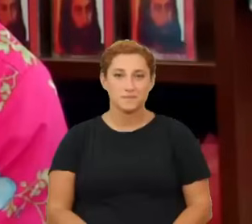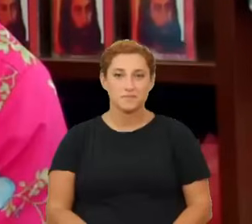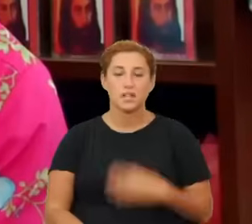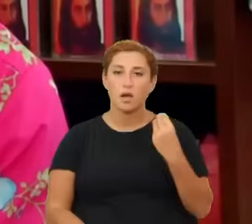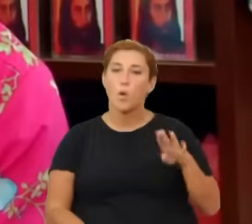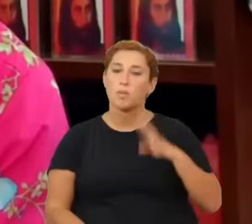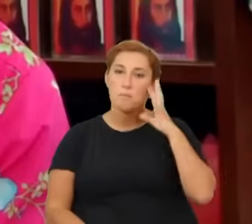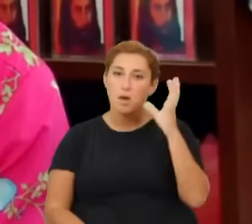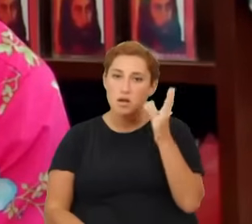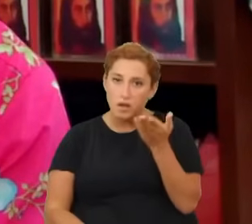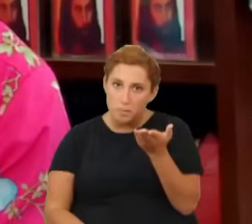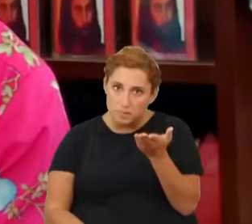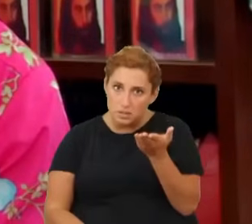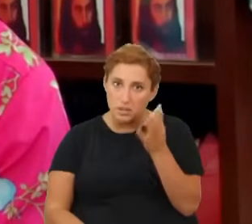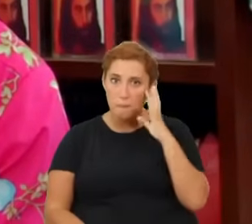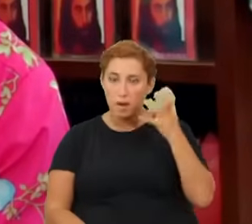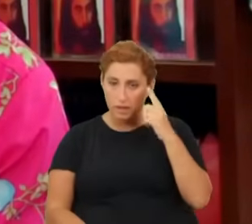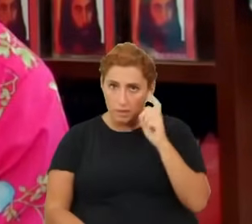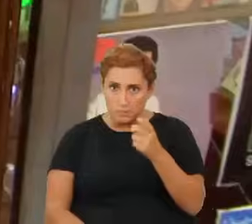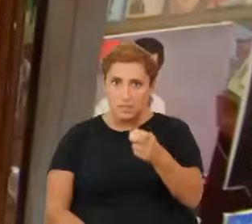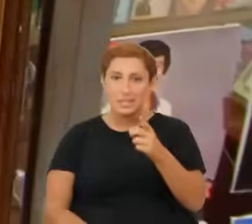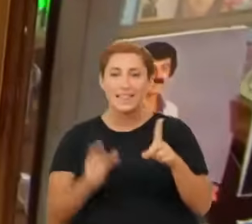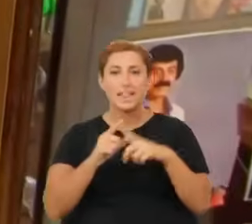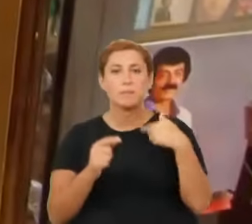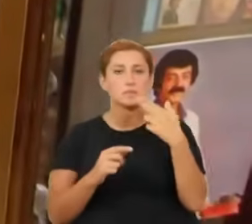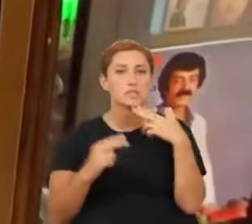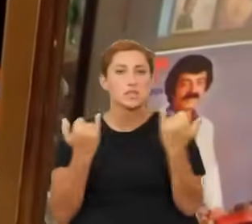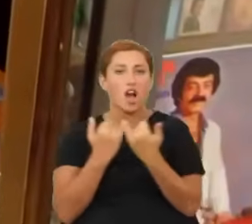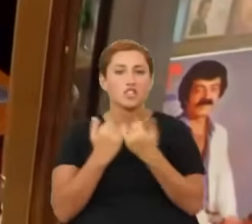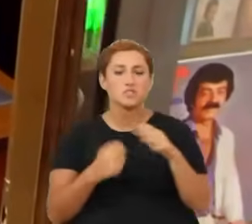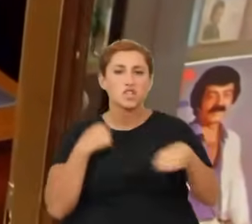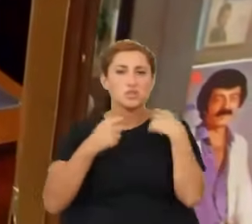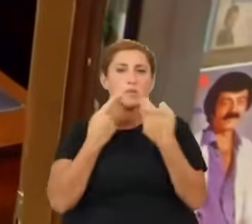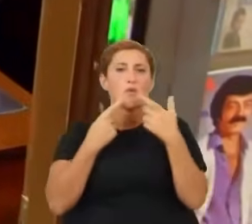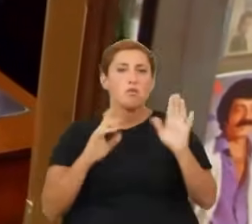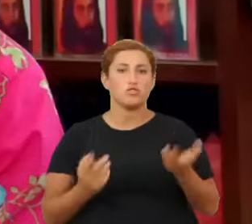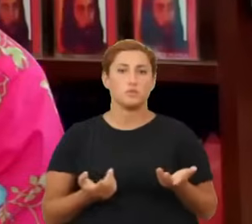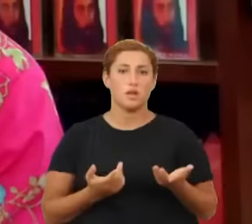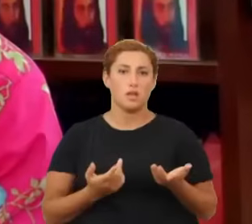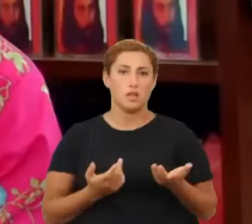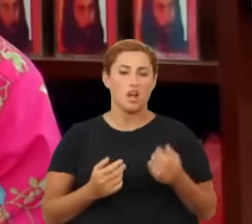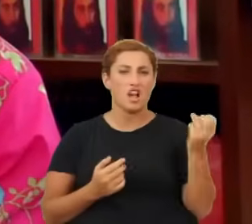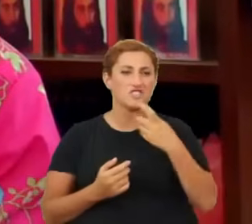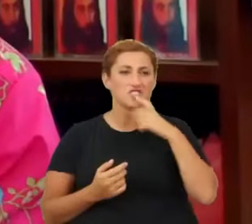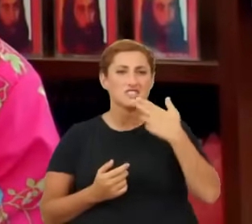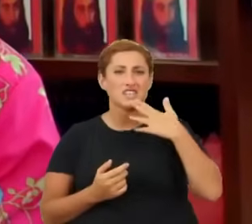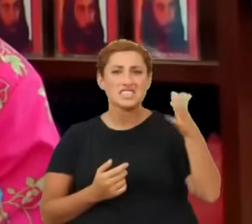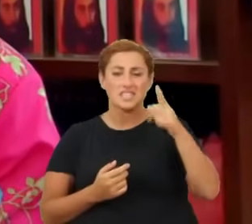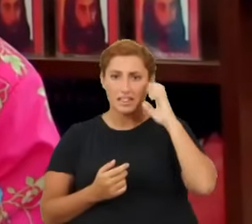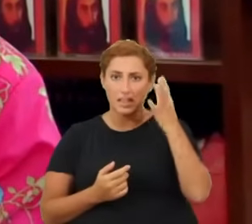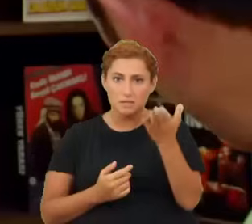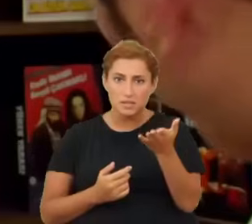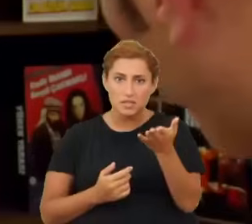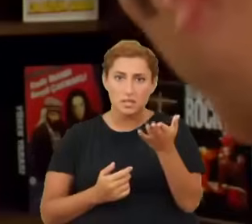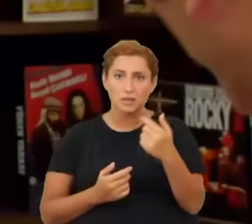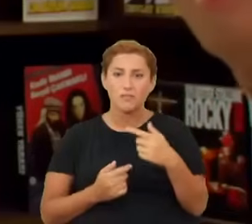Ya oğlum manyak mısın sen ya? Manyak mısın sen? Dilek benim kız kardeşim. Abuk subuk konuşma ya. Kaç yaşında kızcağız sen? Delirdin